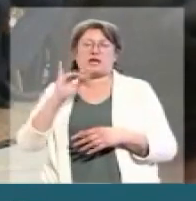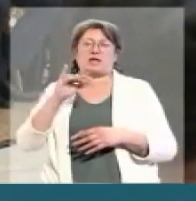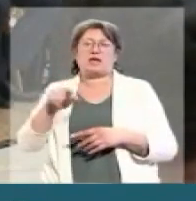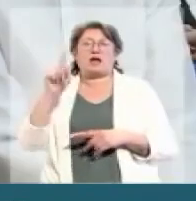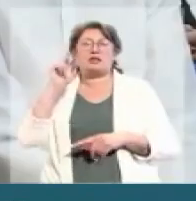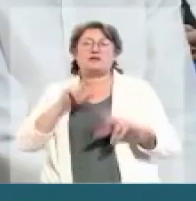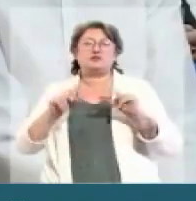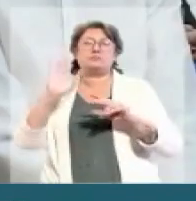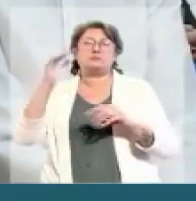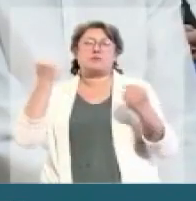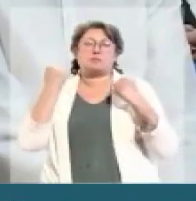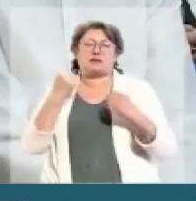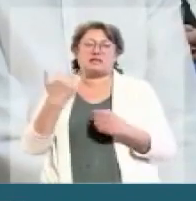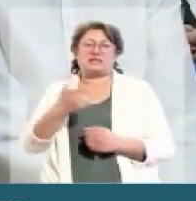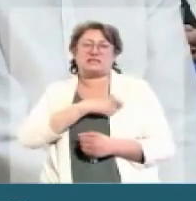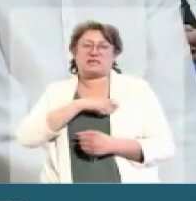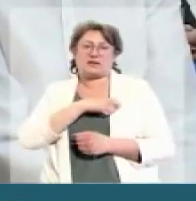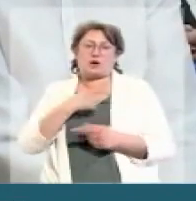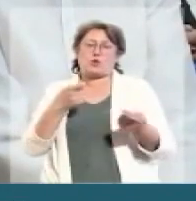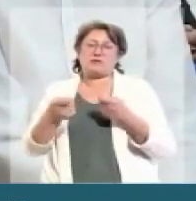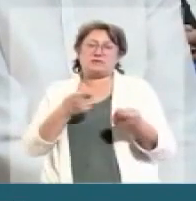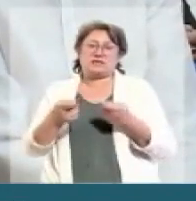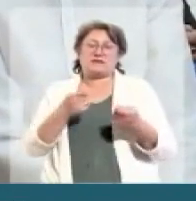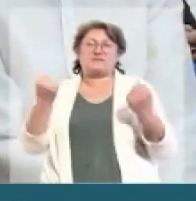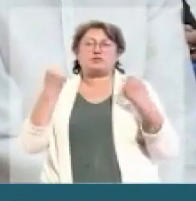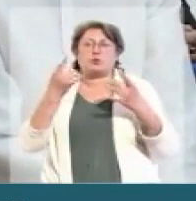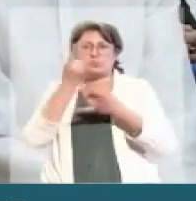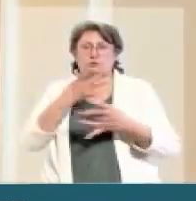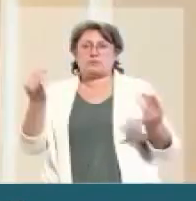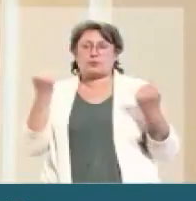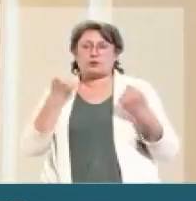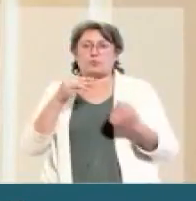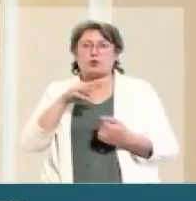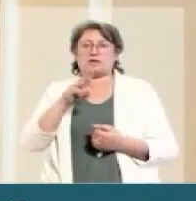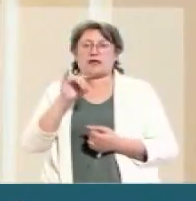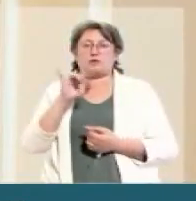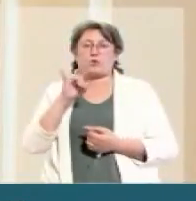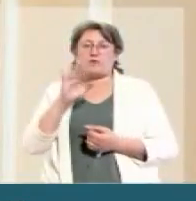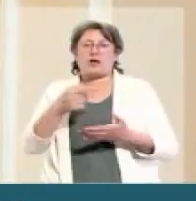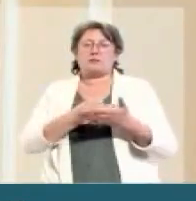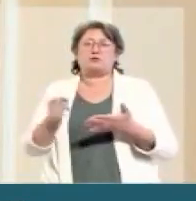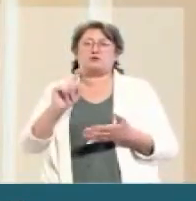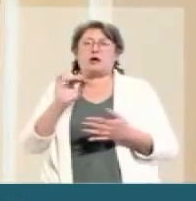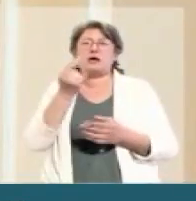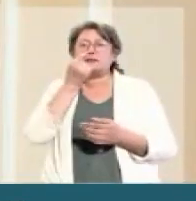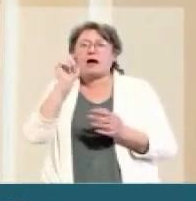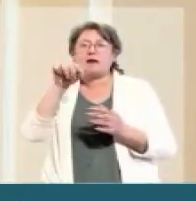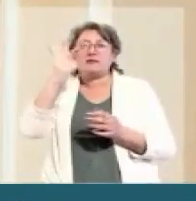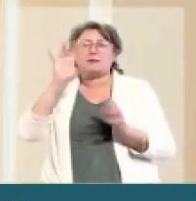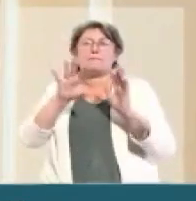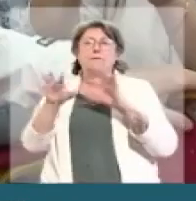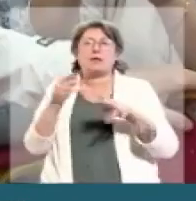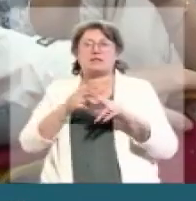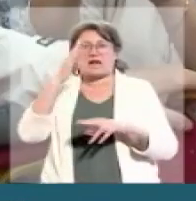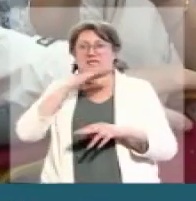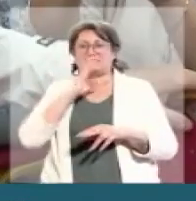подающие надежды спортсмены и их тренеры. Руководитель управления физической культуры и спорта Мурат Кентонов отметил, что изюминкой мероприятия